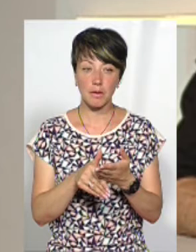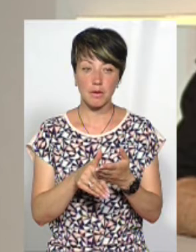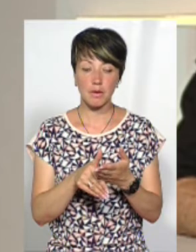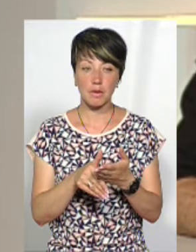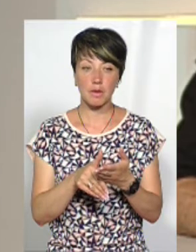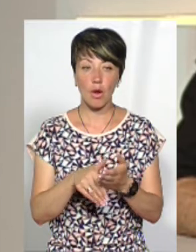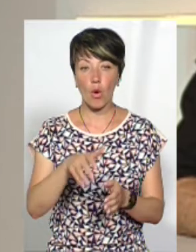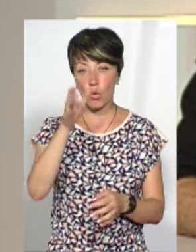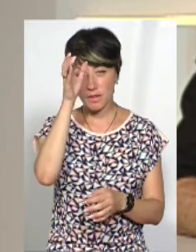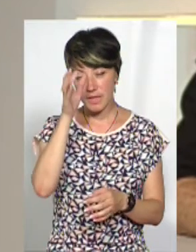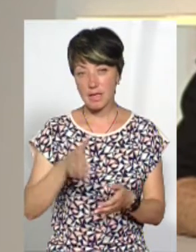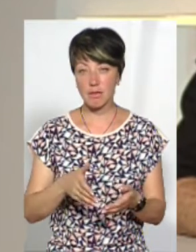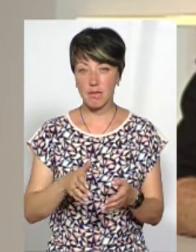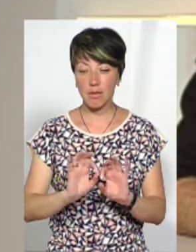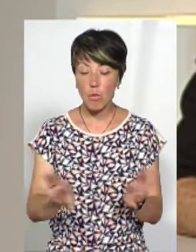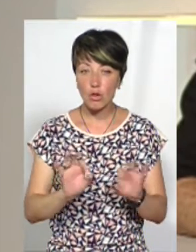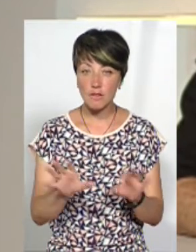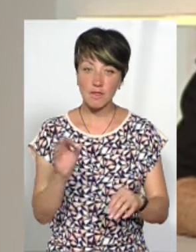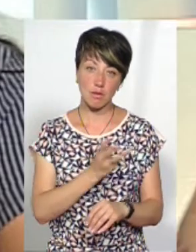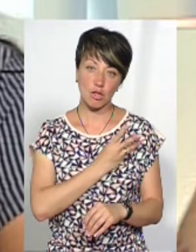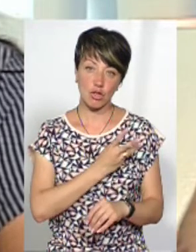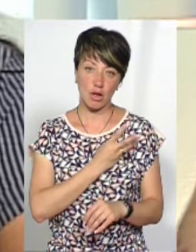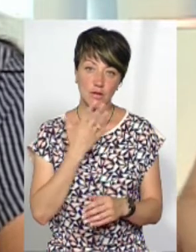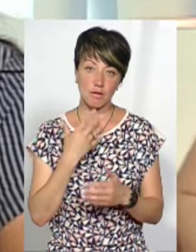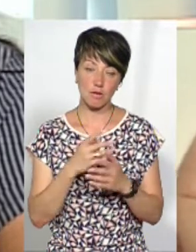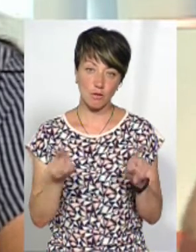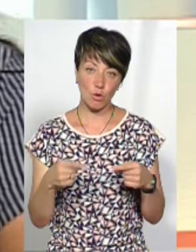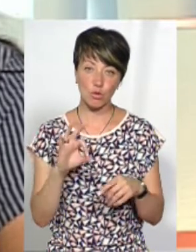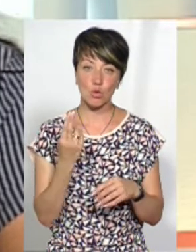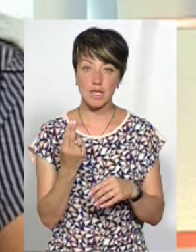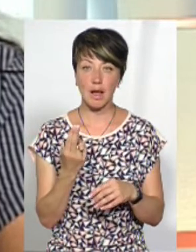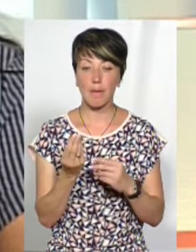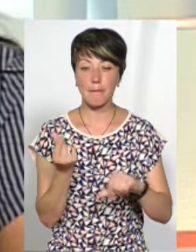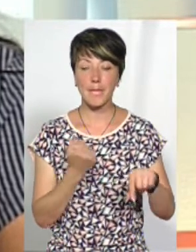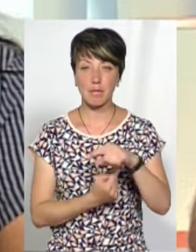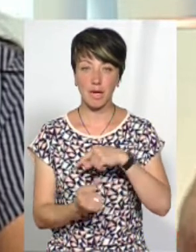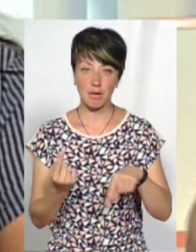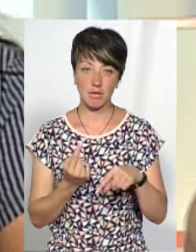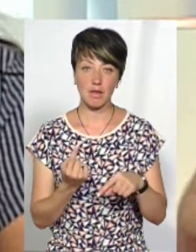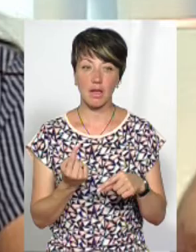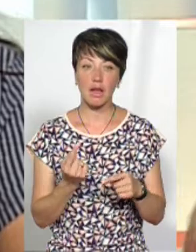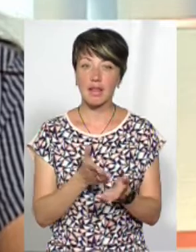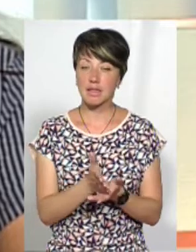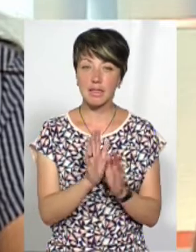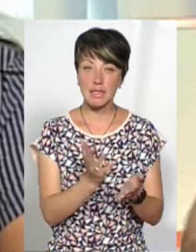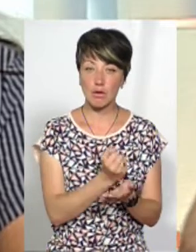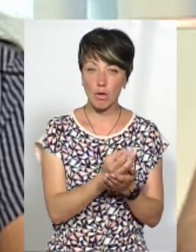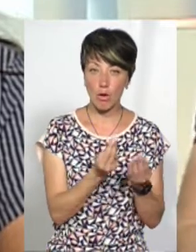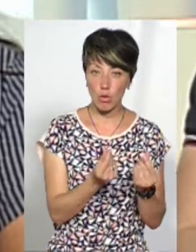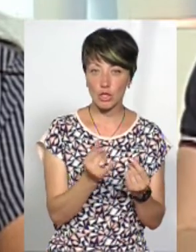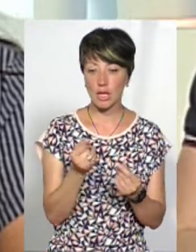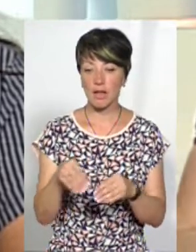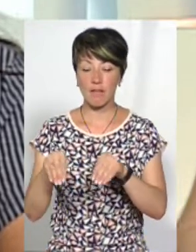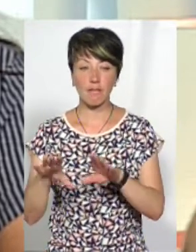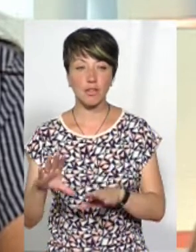якимись цими освітніми нашими можливостями всіх бажаючих створювати саме соціальні підприємства. Підприємства, які націлені не тільки на заробляння коштів,